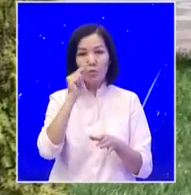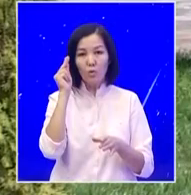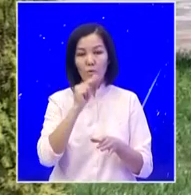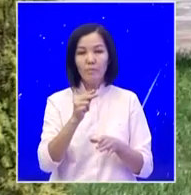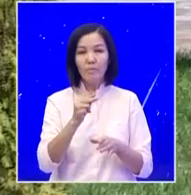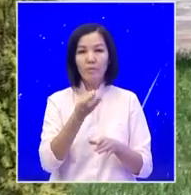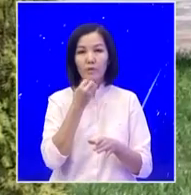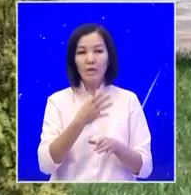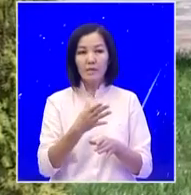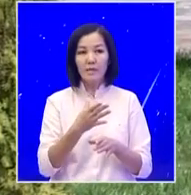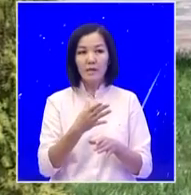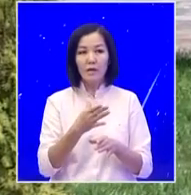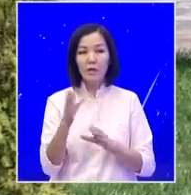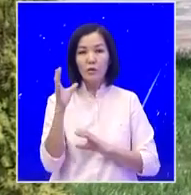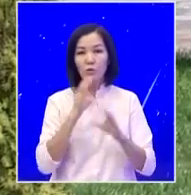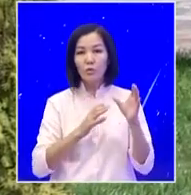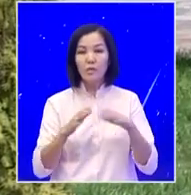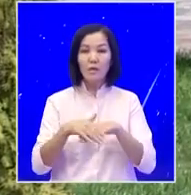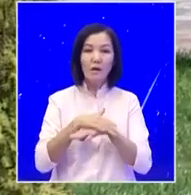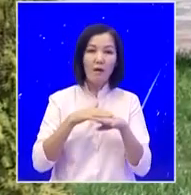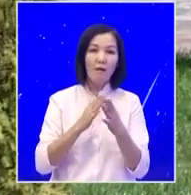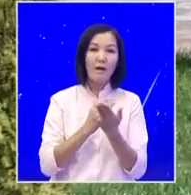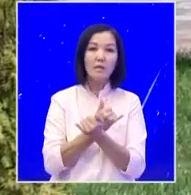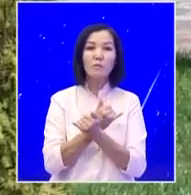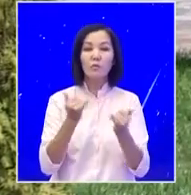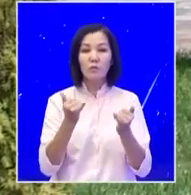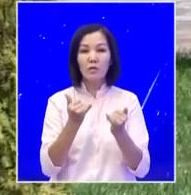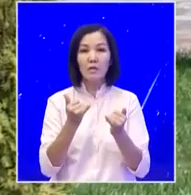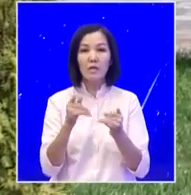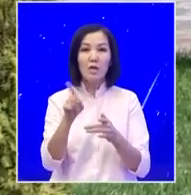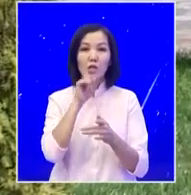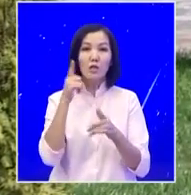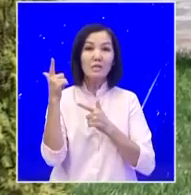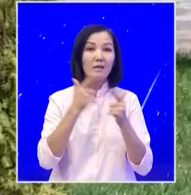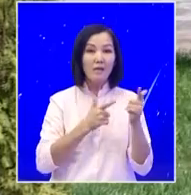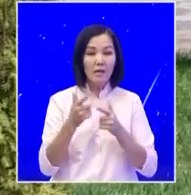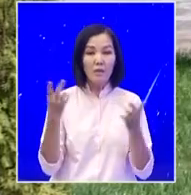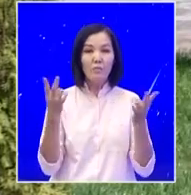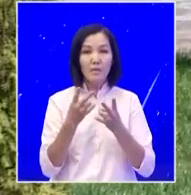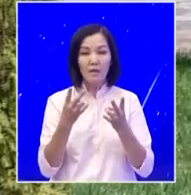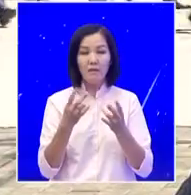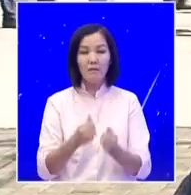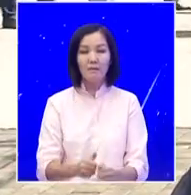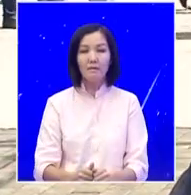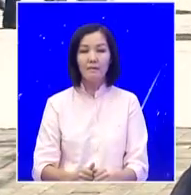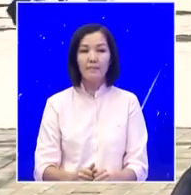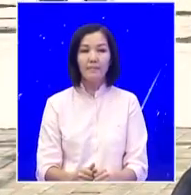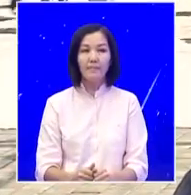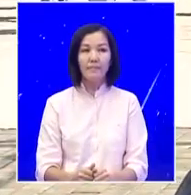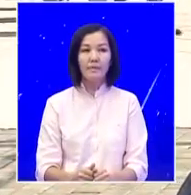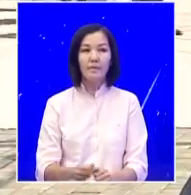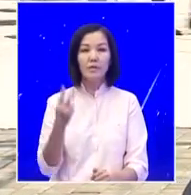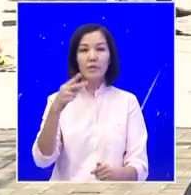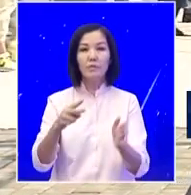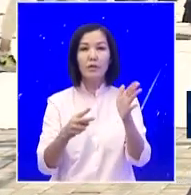боп, мынау елімізге. Бәрі жерге не халқымызға қызмет жасасын.